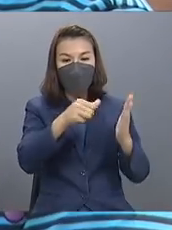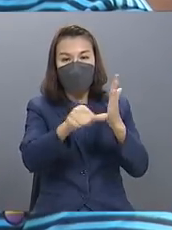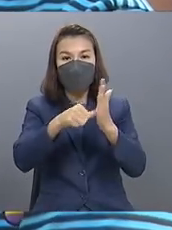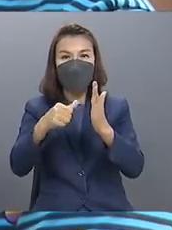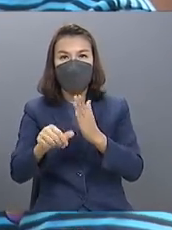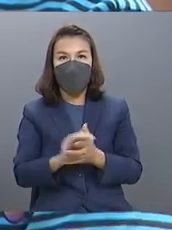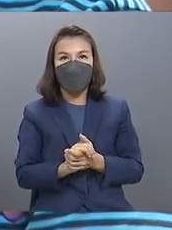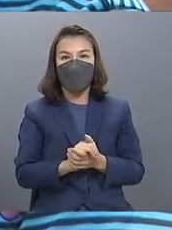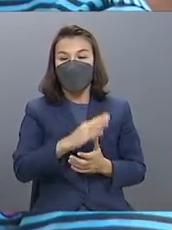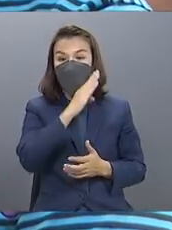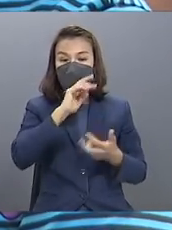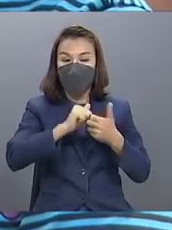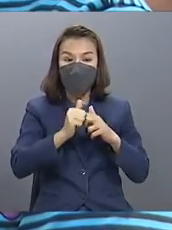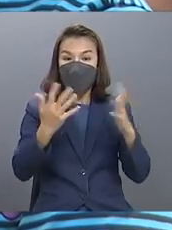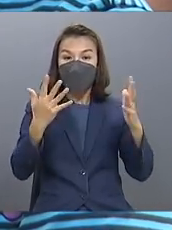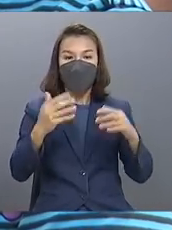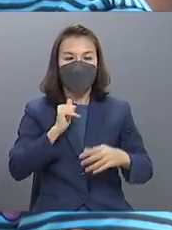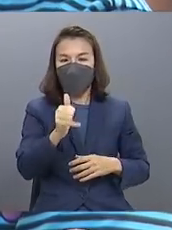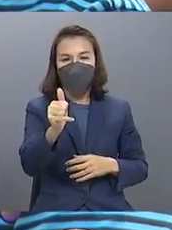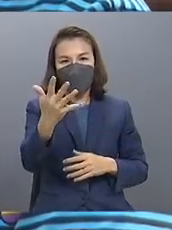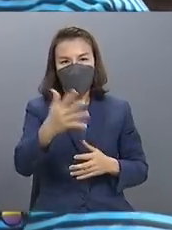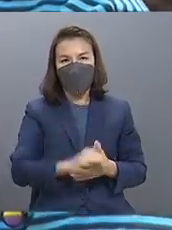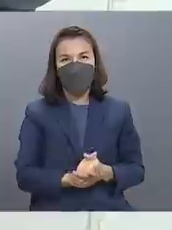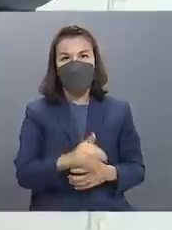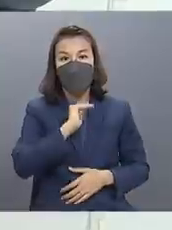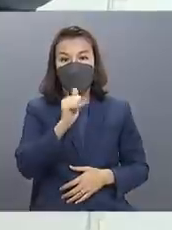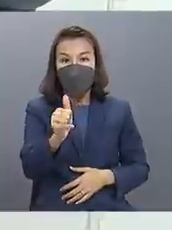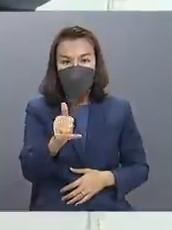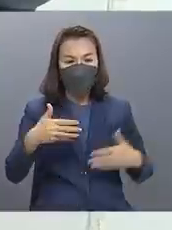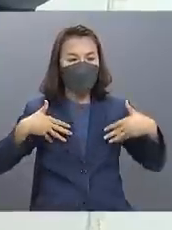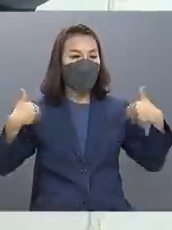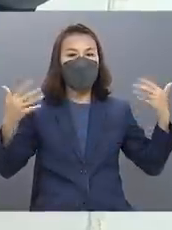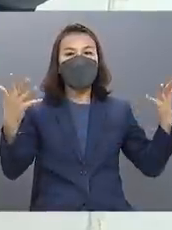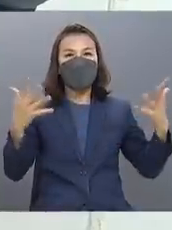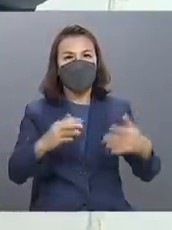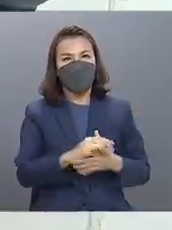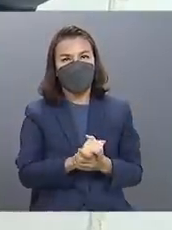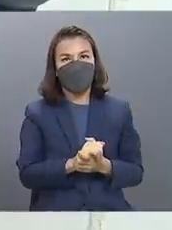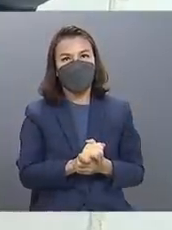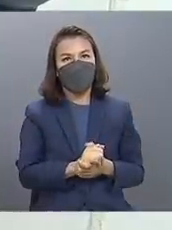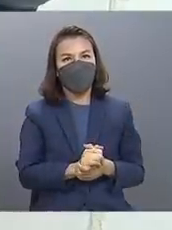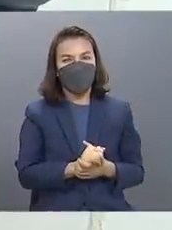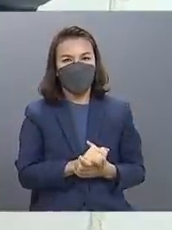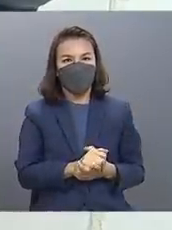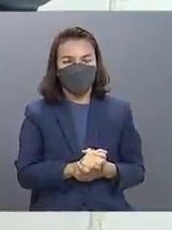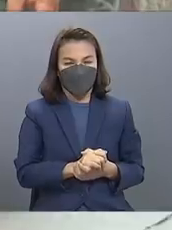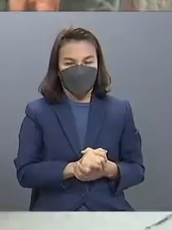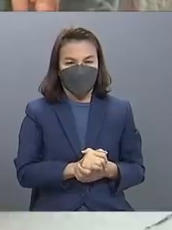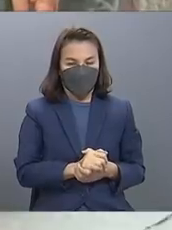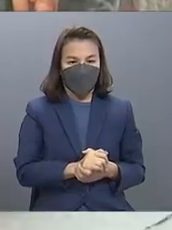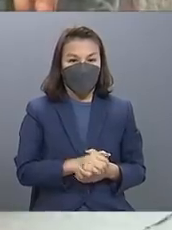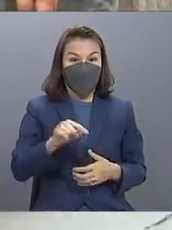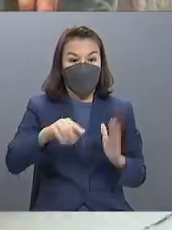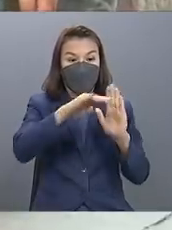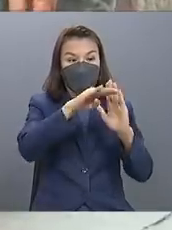ก็จะไม่มาเลยก็เข้ามามันก็ไม่ใช่สบายเลยอีกครั้งนี้ก็บวนการที่จะให้การช่วยเหลือได้